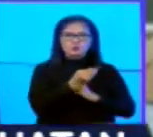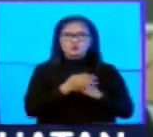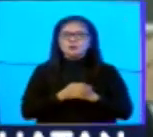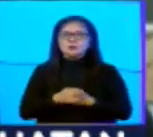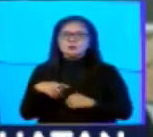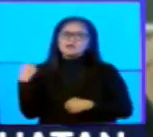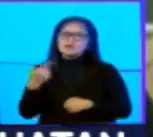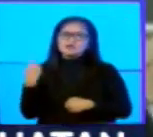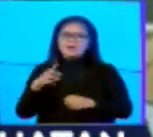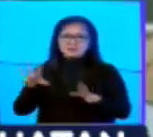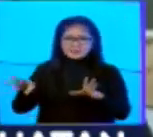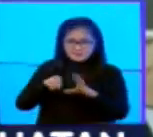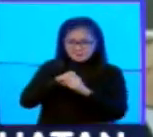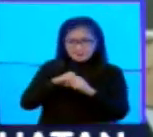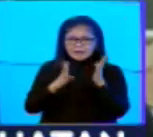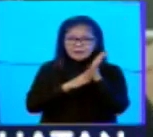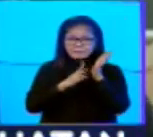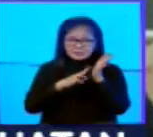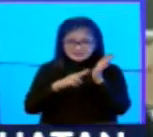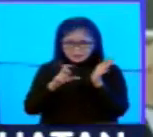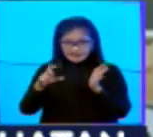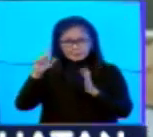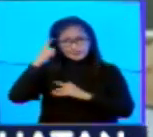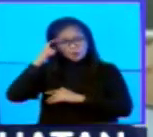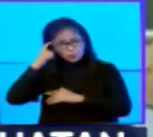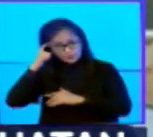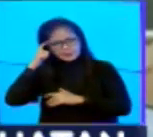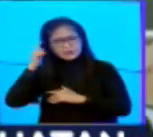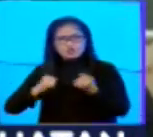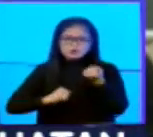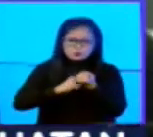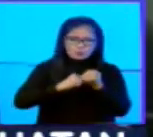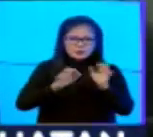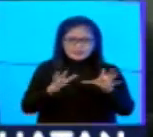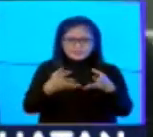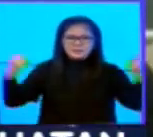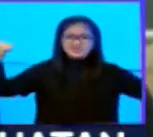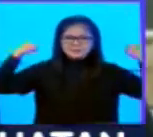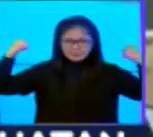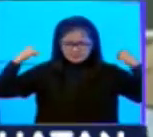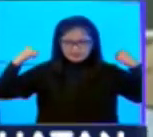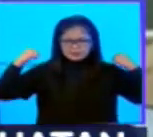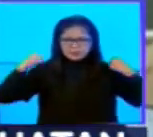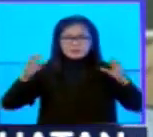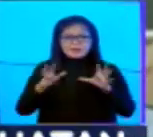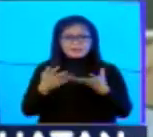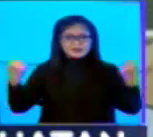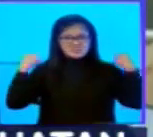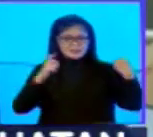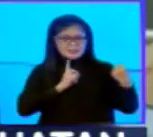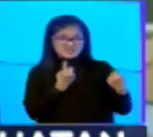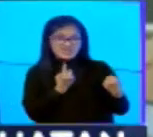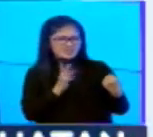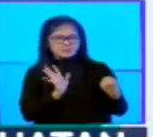MNC Peduli dalam menyemangati tim medis untuk terus berjuang melaksanakan tugasnya. Mereka tidak sendiri, tapi kita ada dan